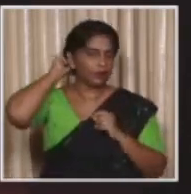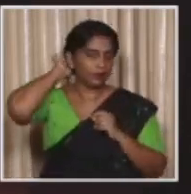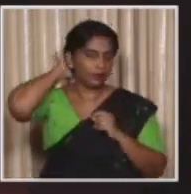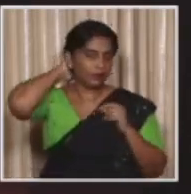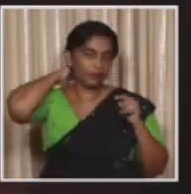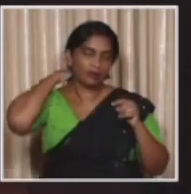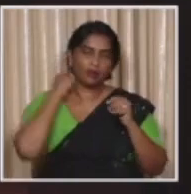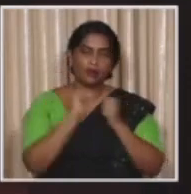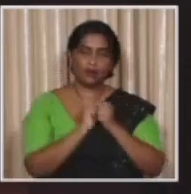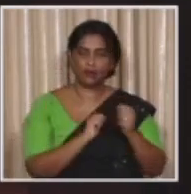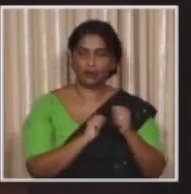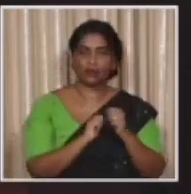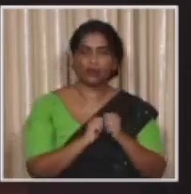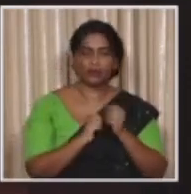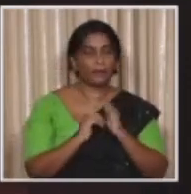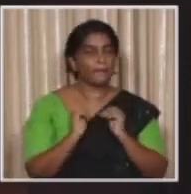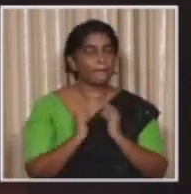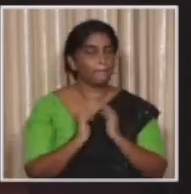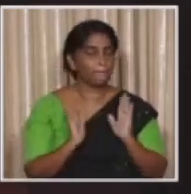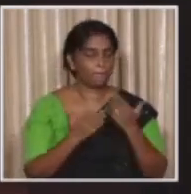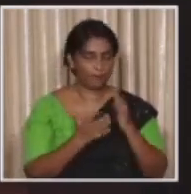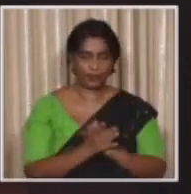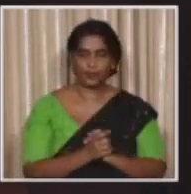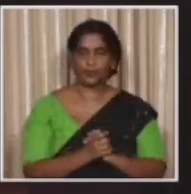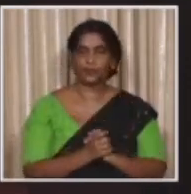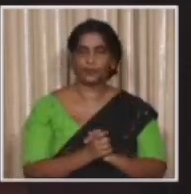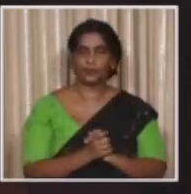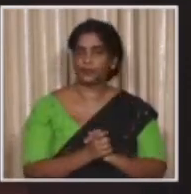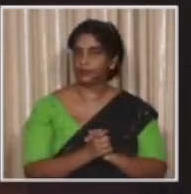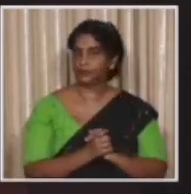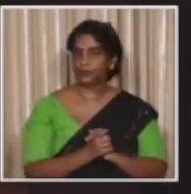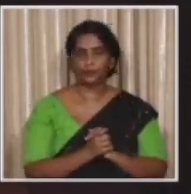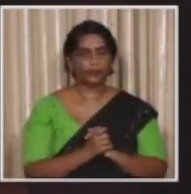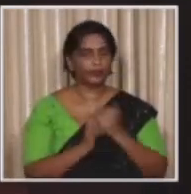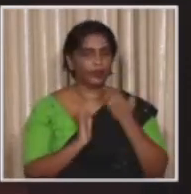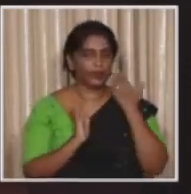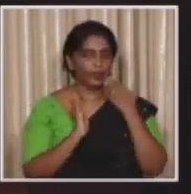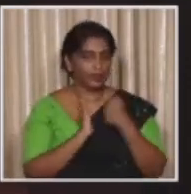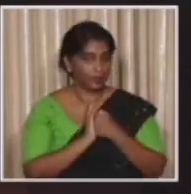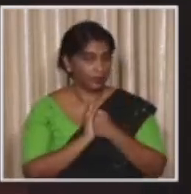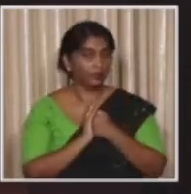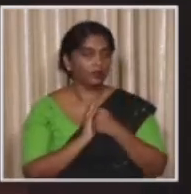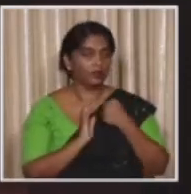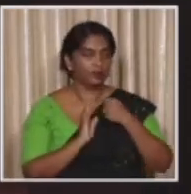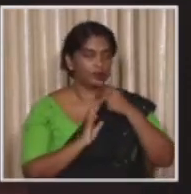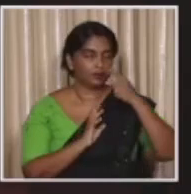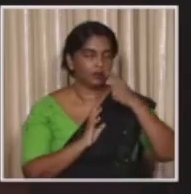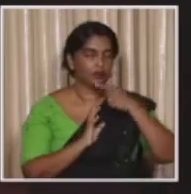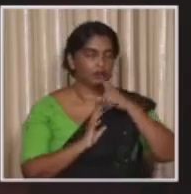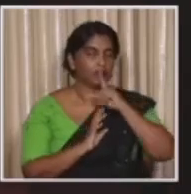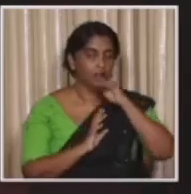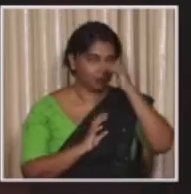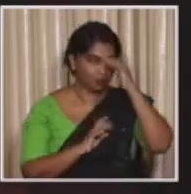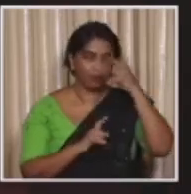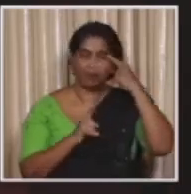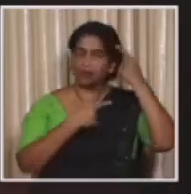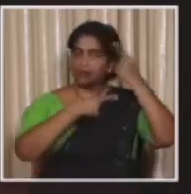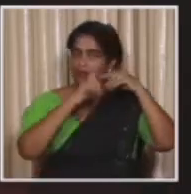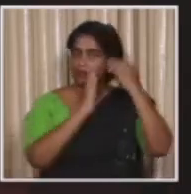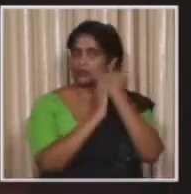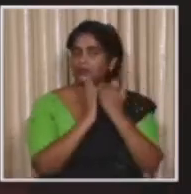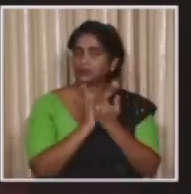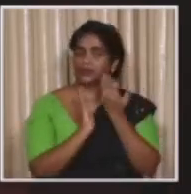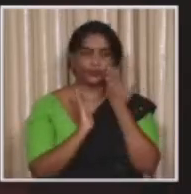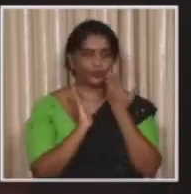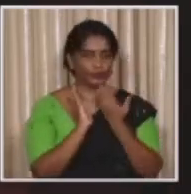ඒ කාර්යය ක්‍රියාත්මක වෙනවා ඉතින් ගරු නියෝජ්‍ය කතානායකතුමනි මේ කරුණු කාරණා දිහා